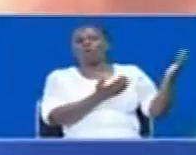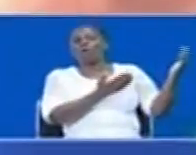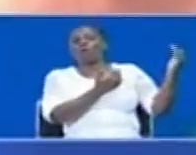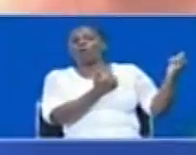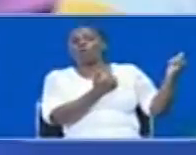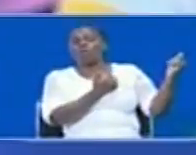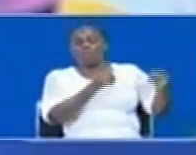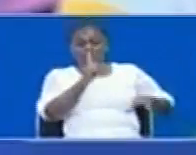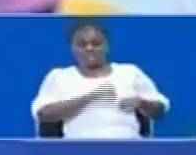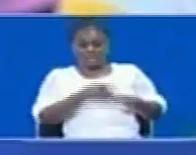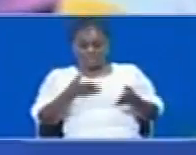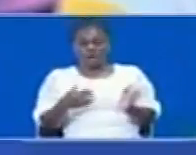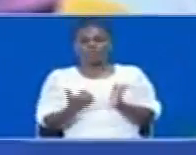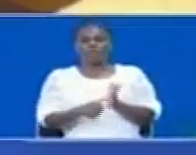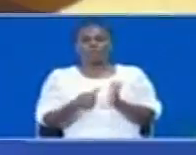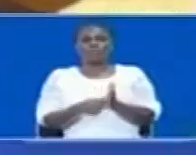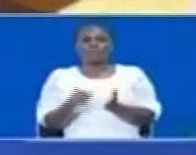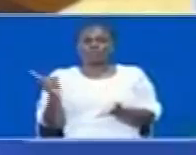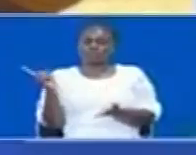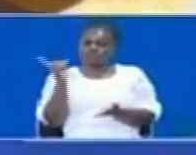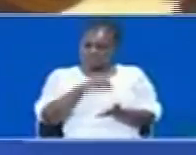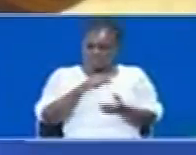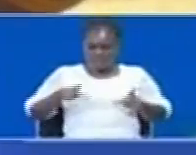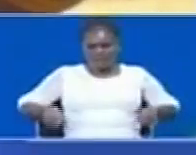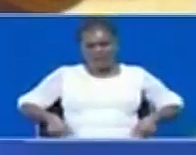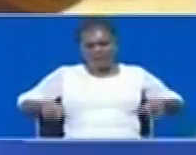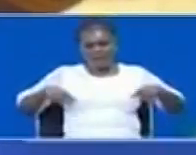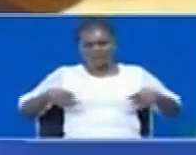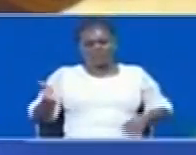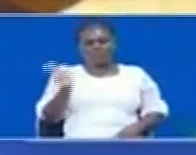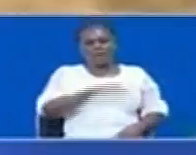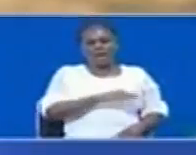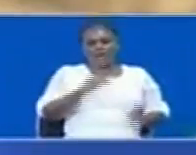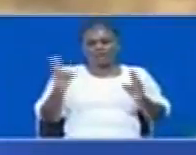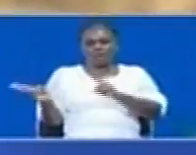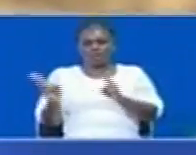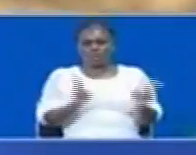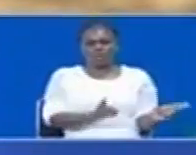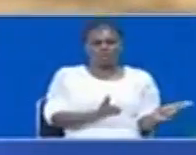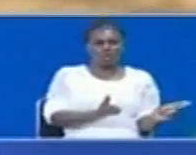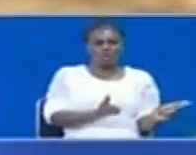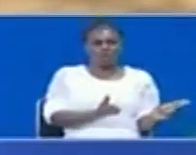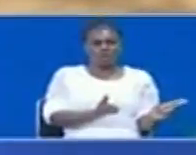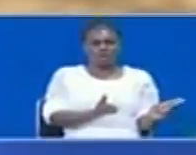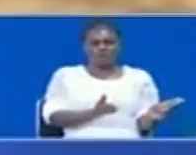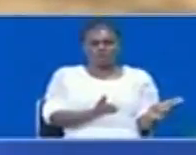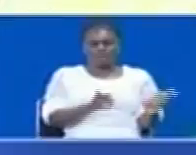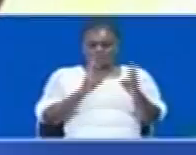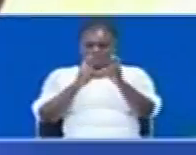kwamba msimu huu wa masaibu utapita, maisha yao yarejelee hali ya kawaida. Mark